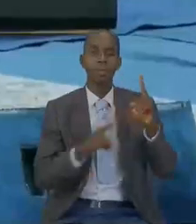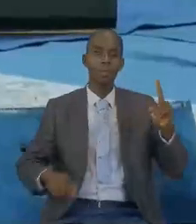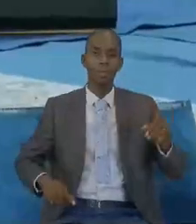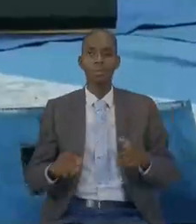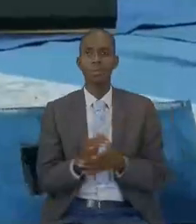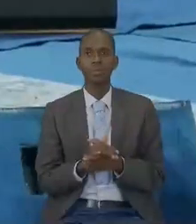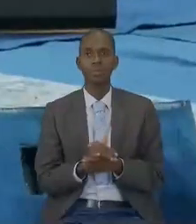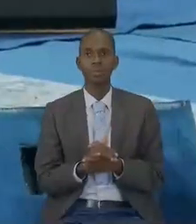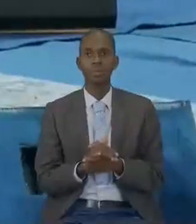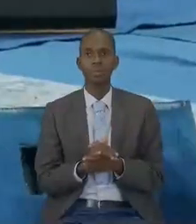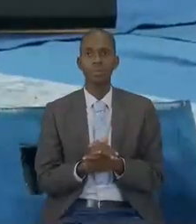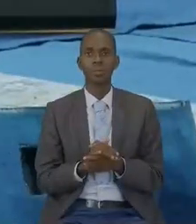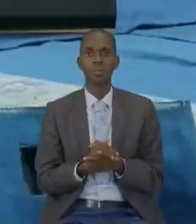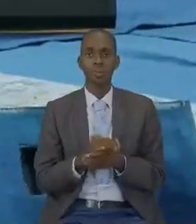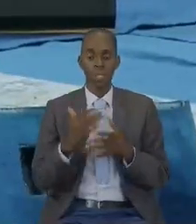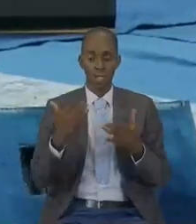Gloire à Dieu.